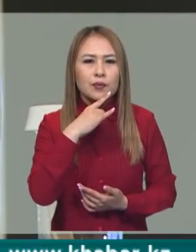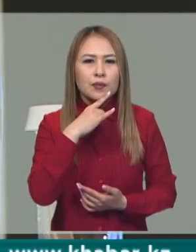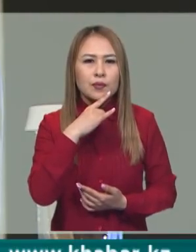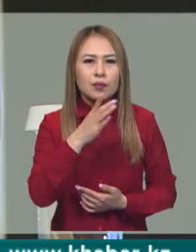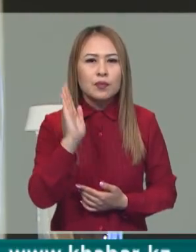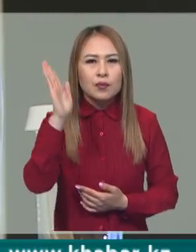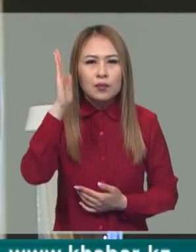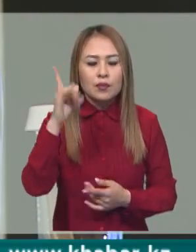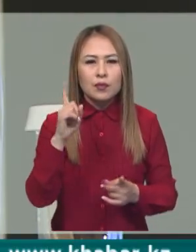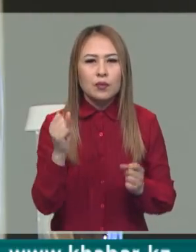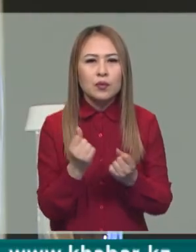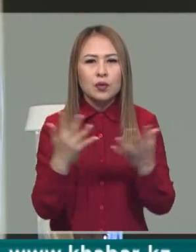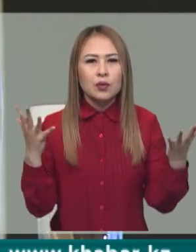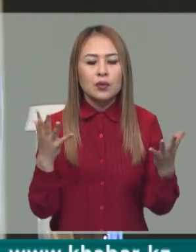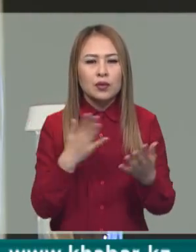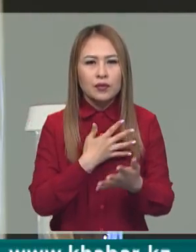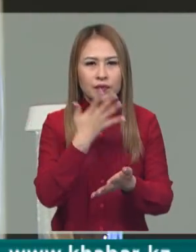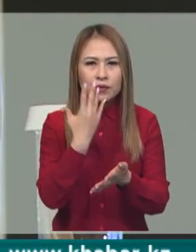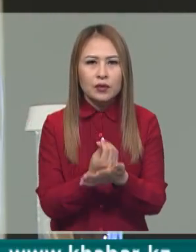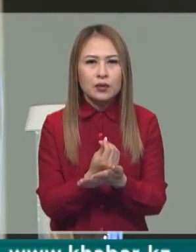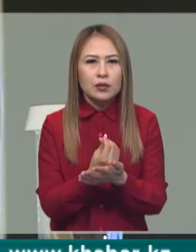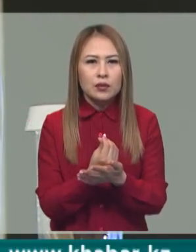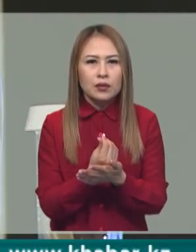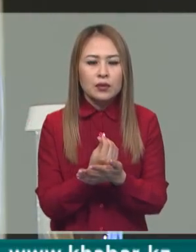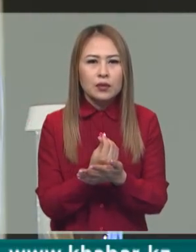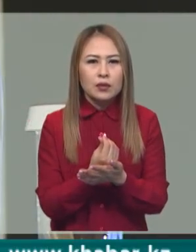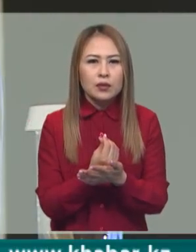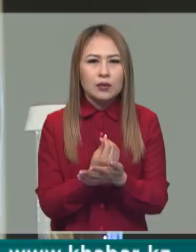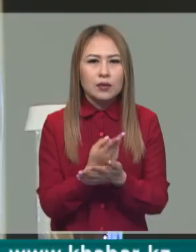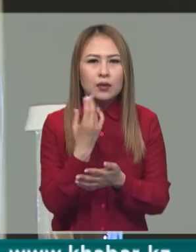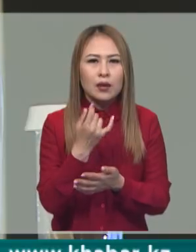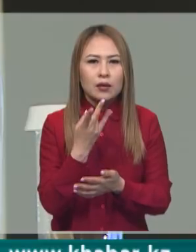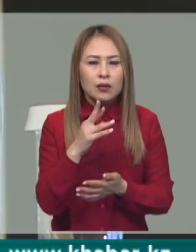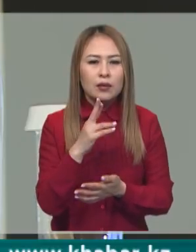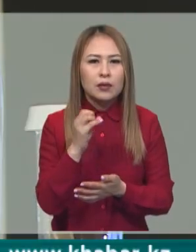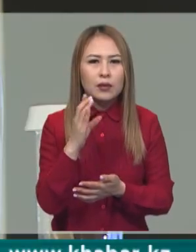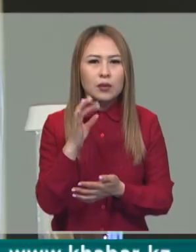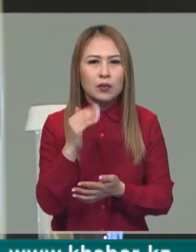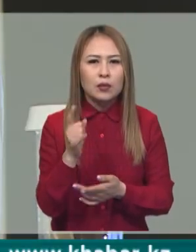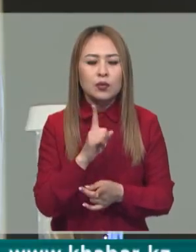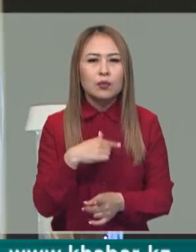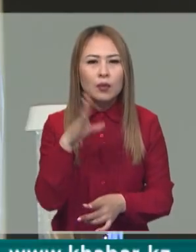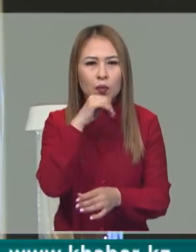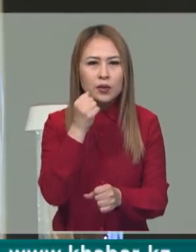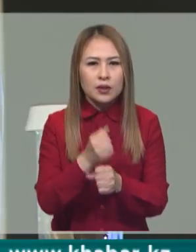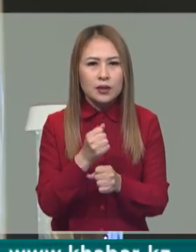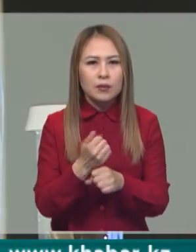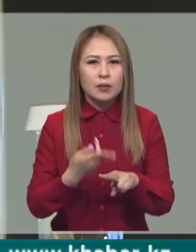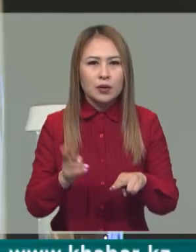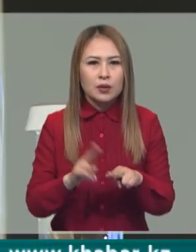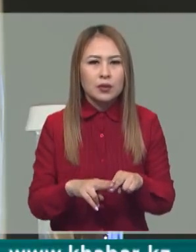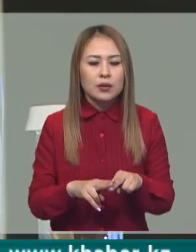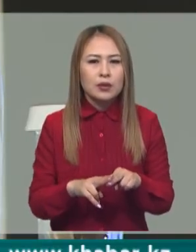Қазақстанның болашағы жарқын болу үшін мен өзім Дания Мадиқызы не істей аламын деп. Сондықтан